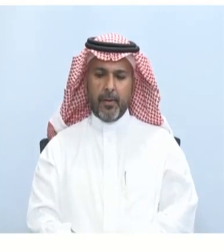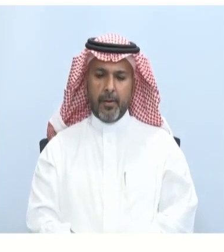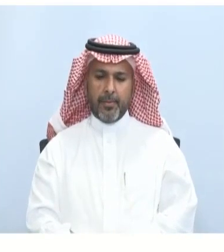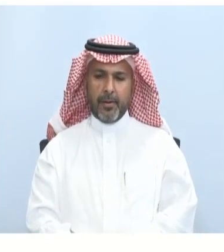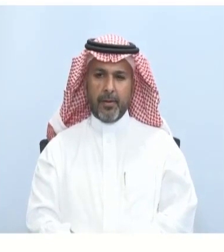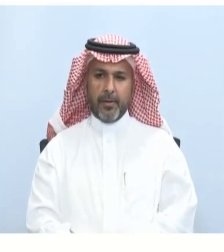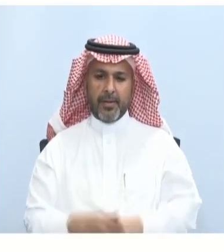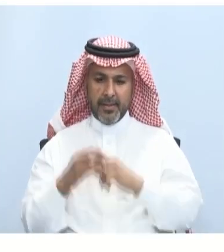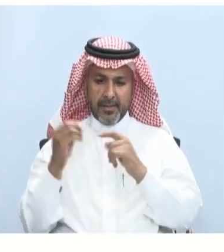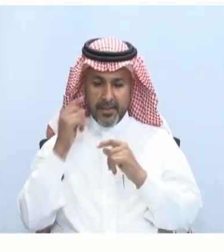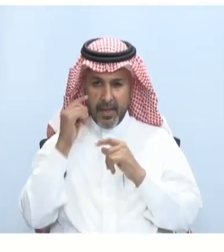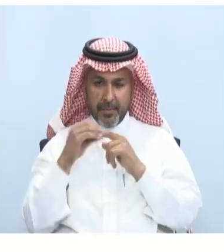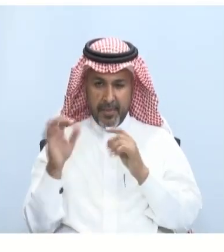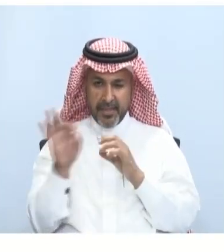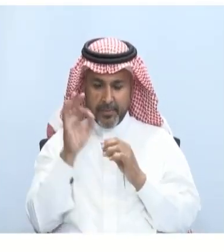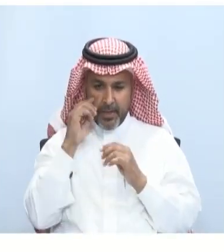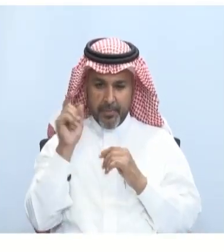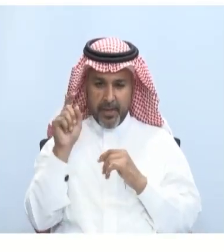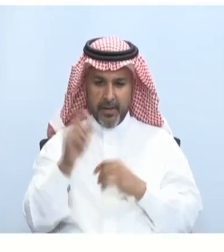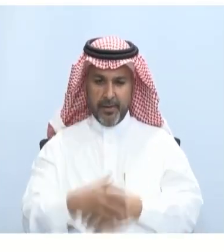والسالب جذرها اي